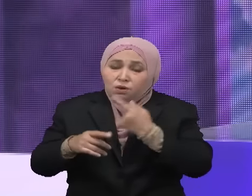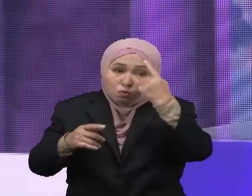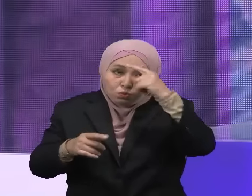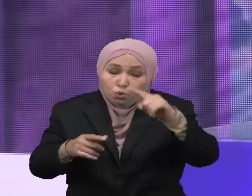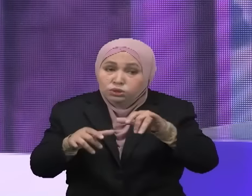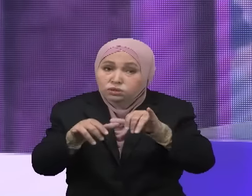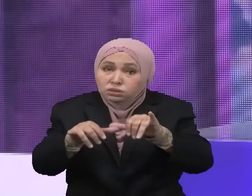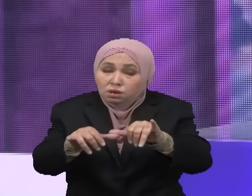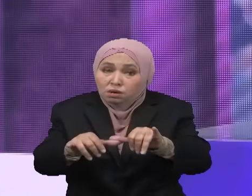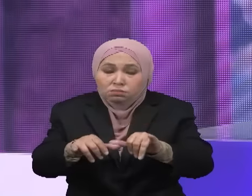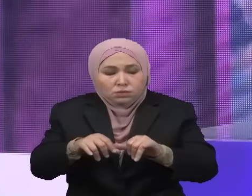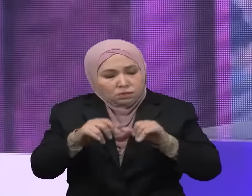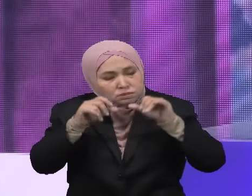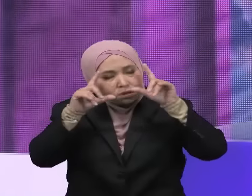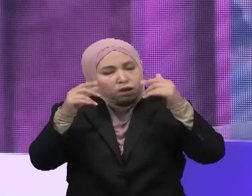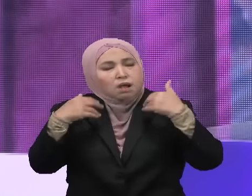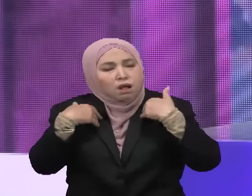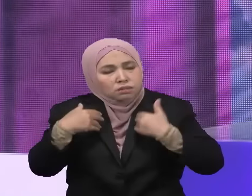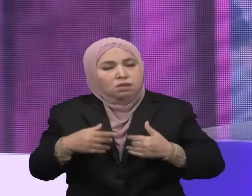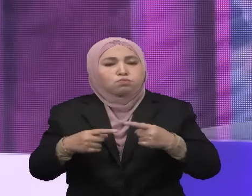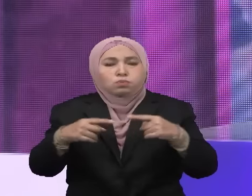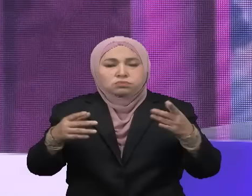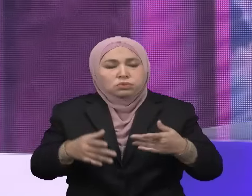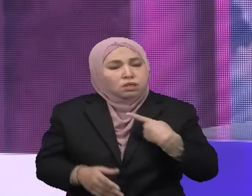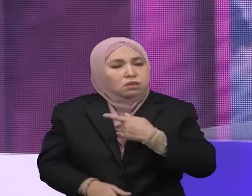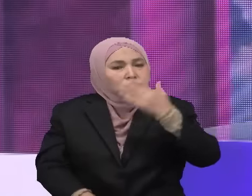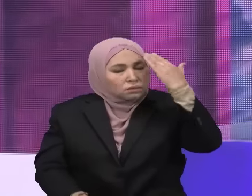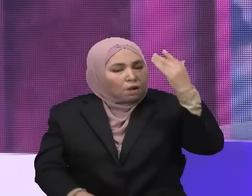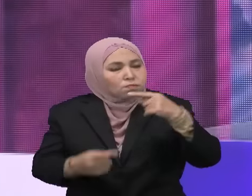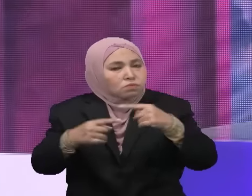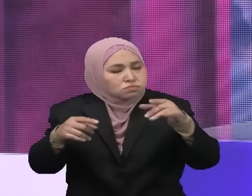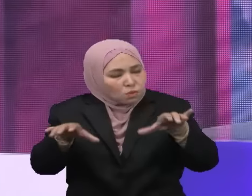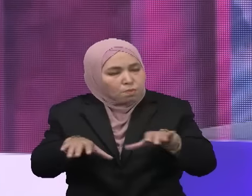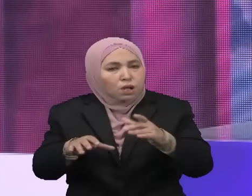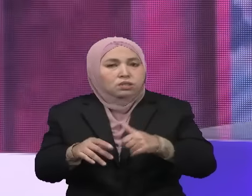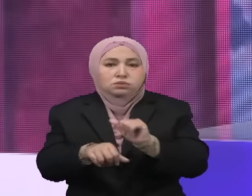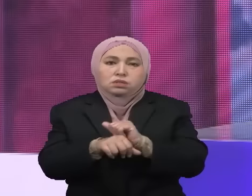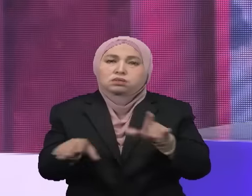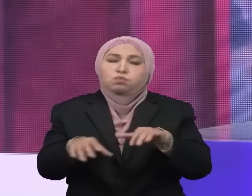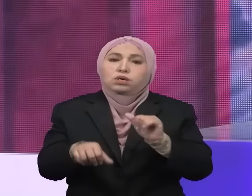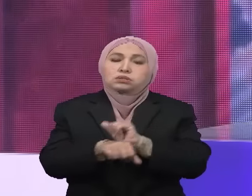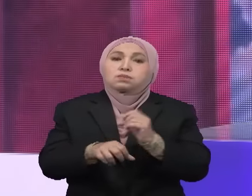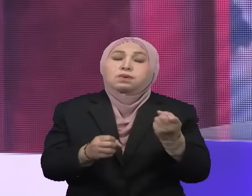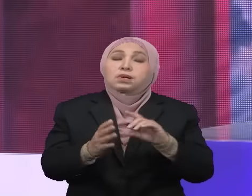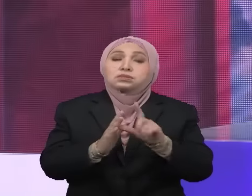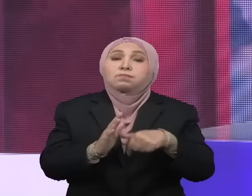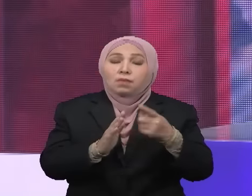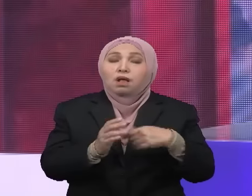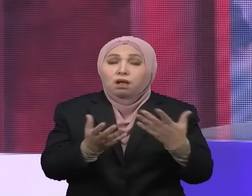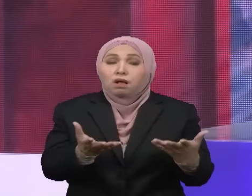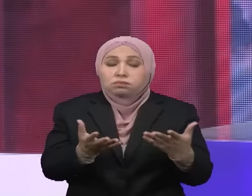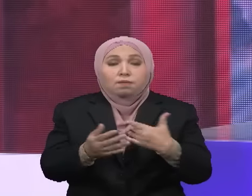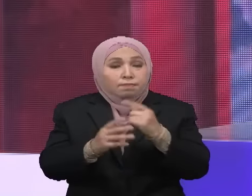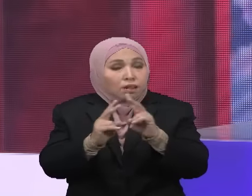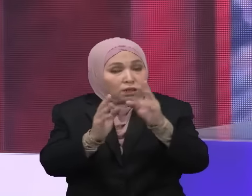untuk terus sedar ada musuh, dan kita tahu musuh buat kerja 24 jam, kita nak buat kerja berapa jam? Kan? Paling